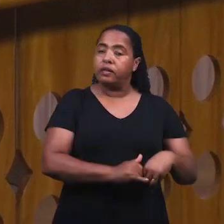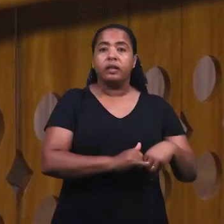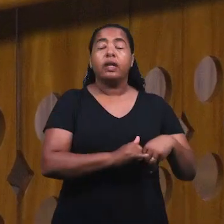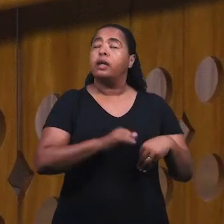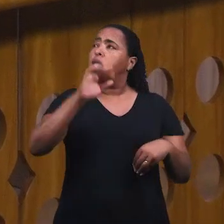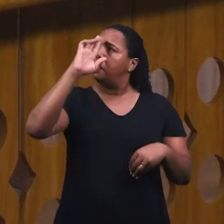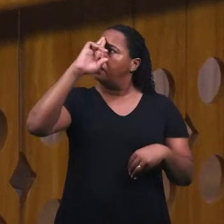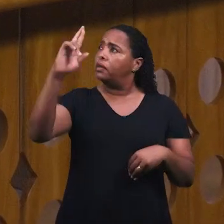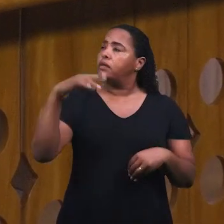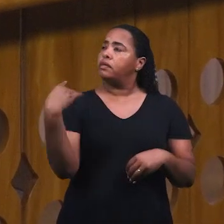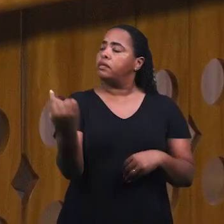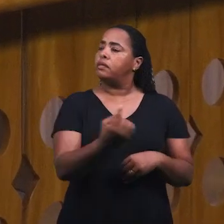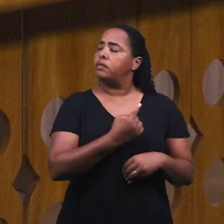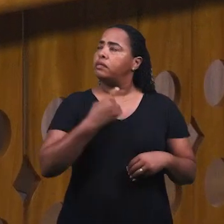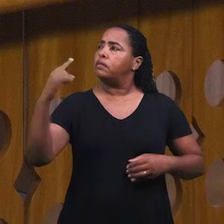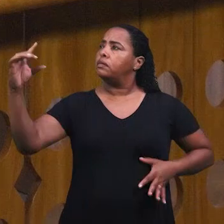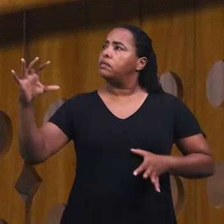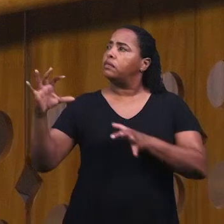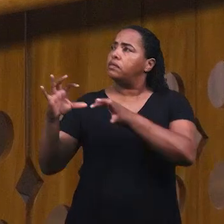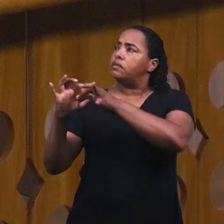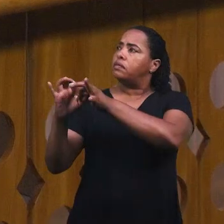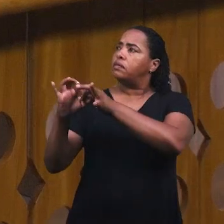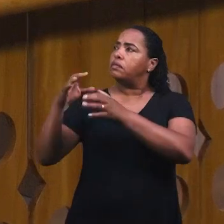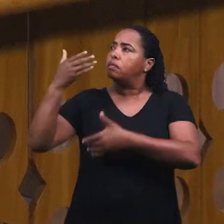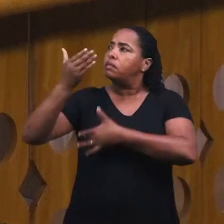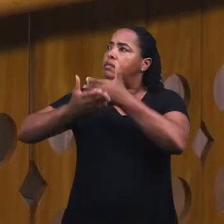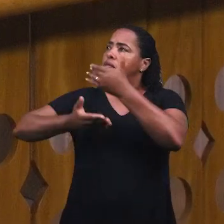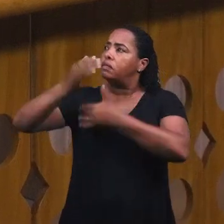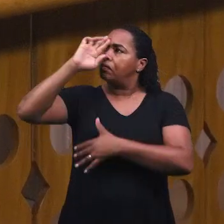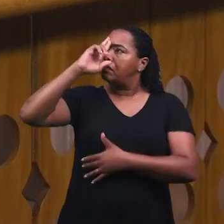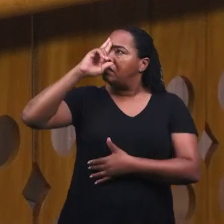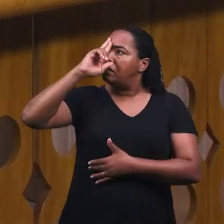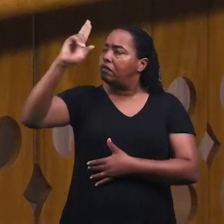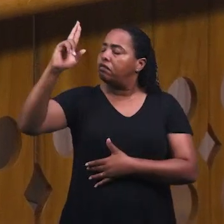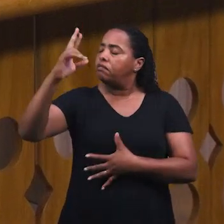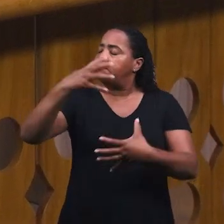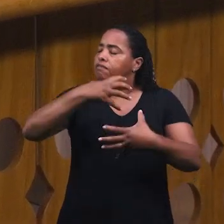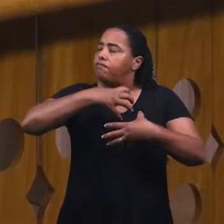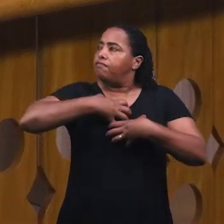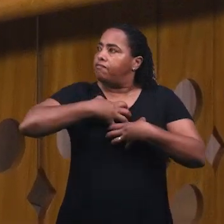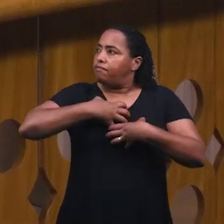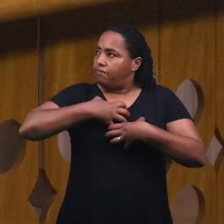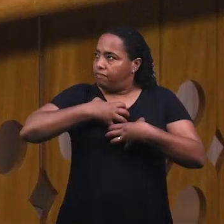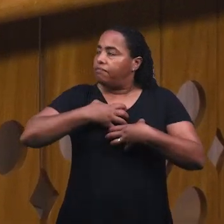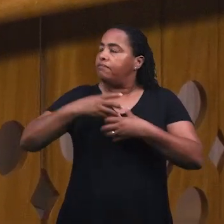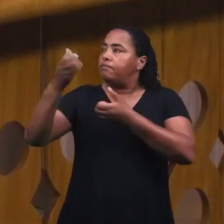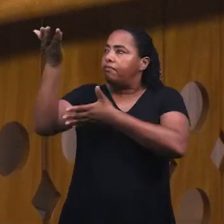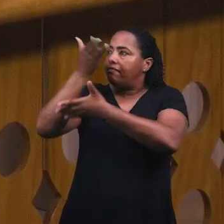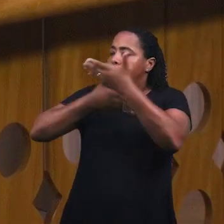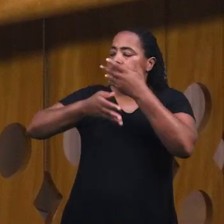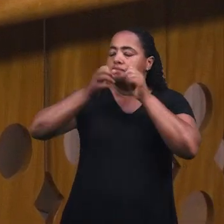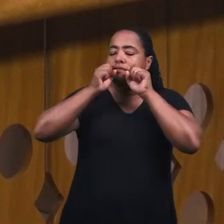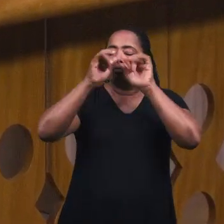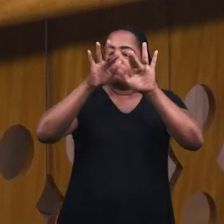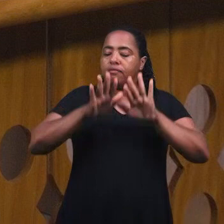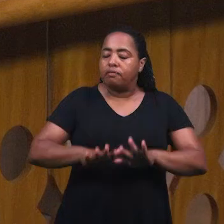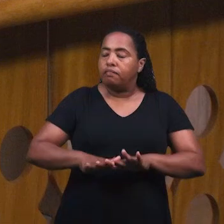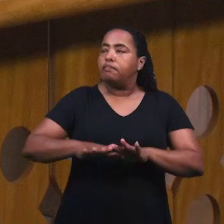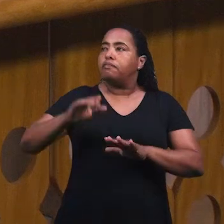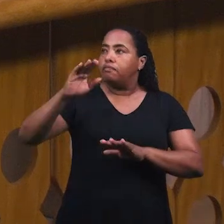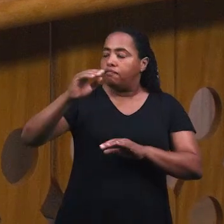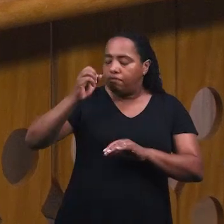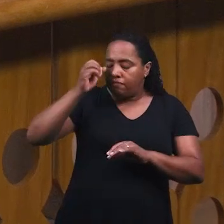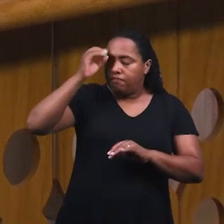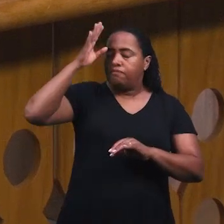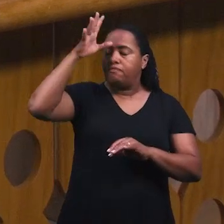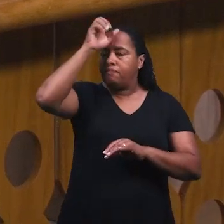Et ainsi, Seigneur, que nous puissions avoir accès à ta présence, avoir la communion avec toi. Donne-nous cette bénédiction. Fais-nous à